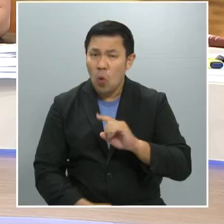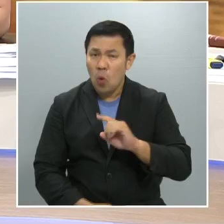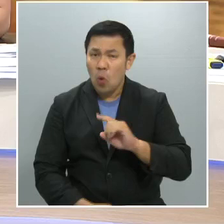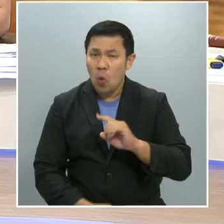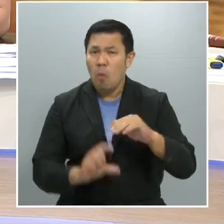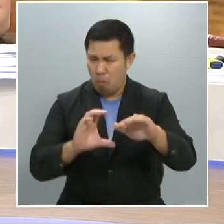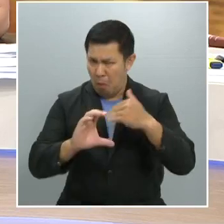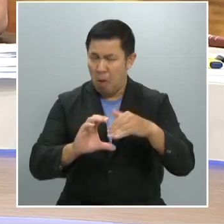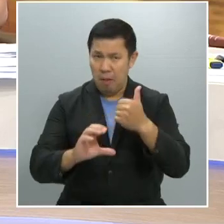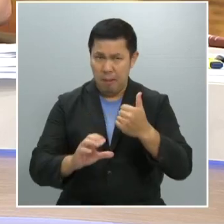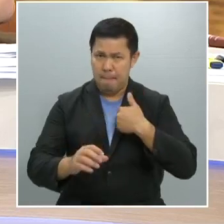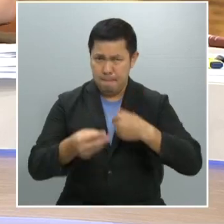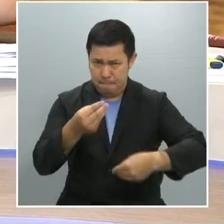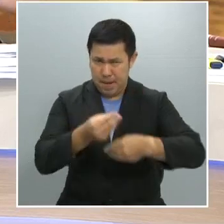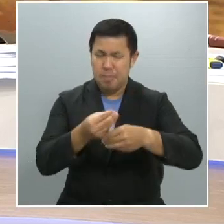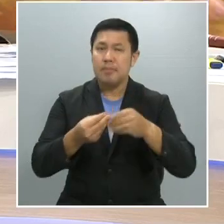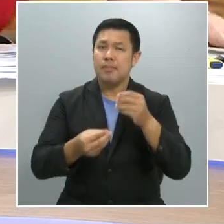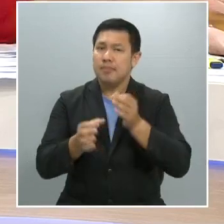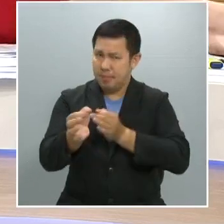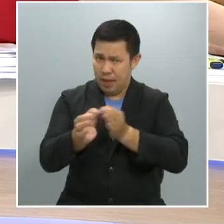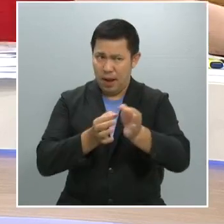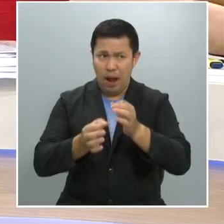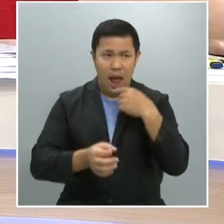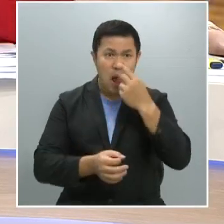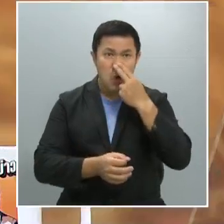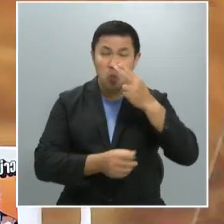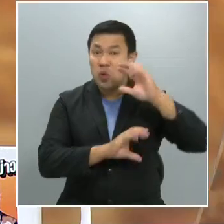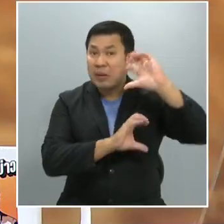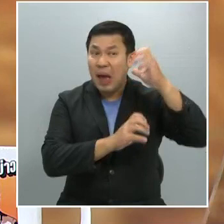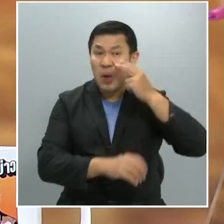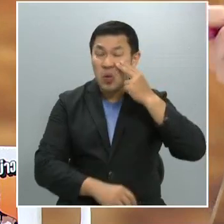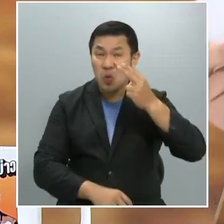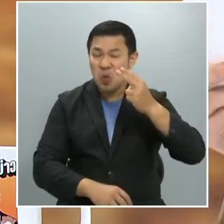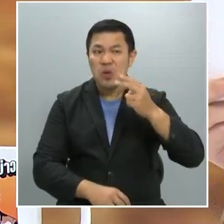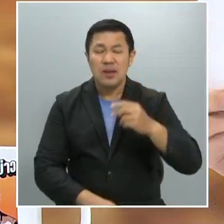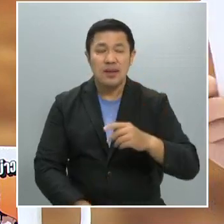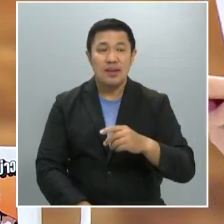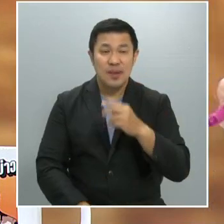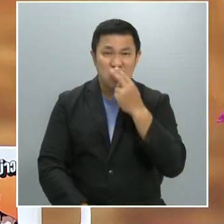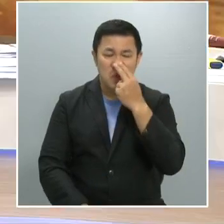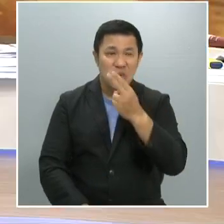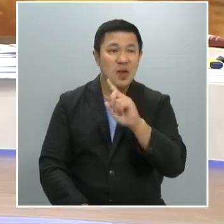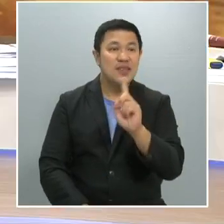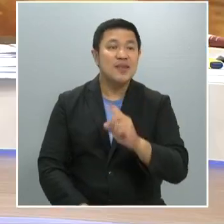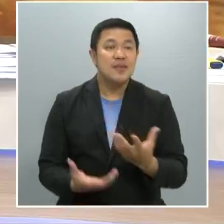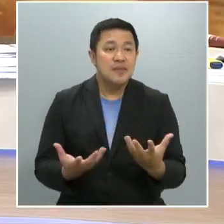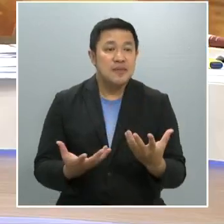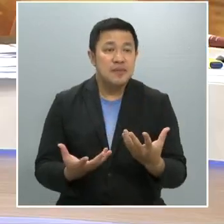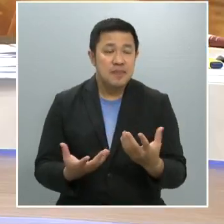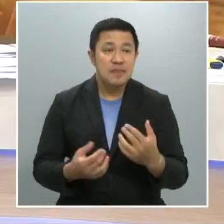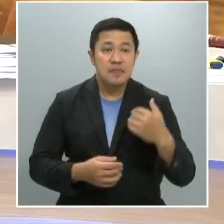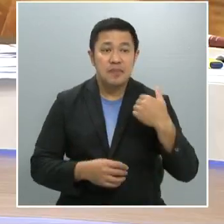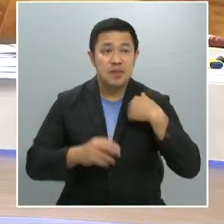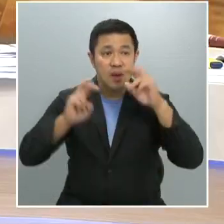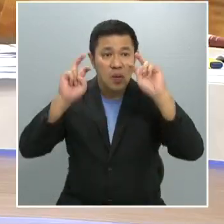ผมจะแทรกสักนิดหน่อยท่านผู้ชมมันควรจะต้องไปดูหนังพักสายตากันสักนิดหน่อย ค่ะ หลังจากติดตามเรื่องนี้มีประเด็นเรื่อง